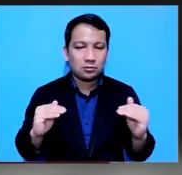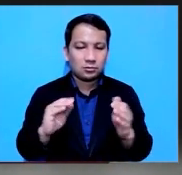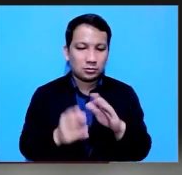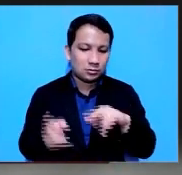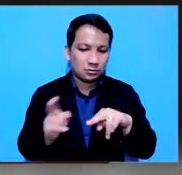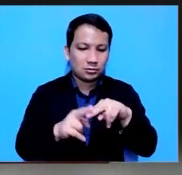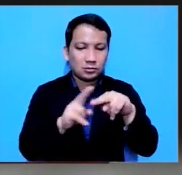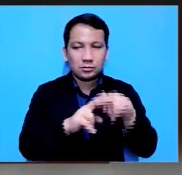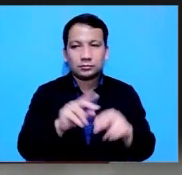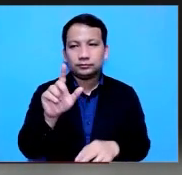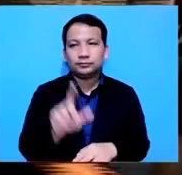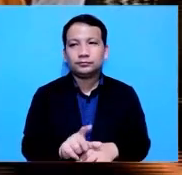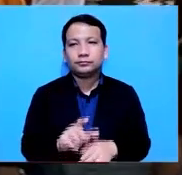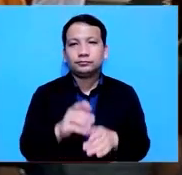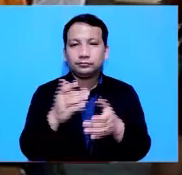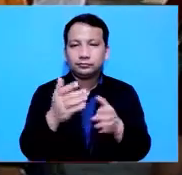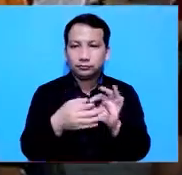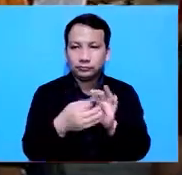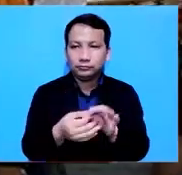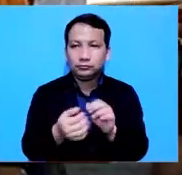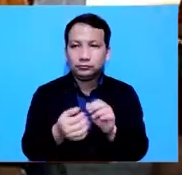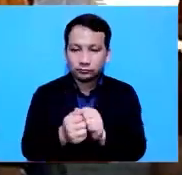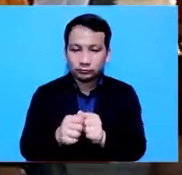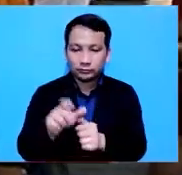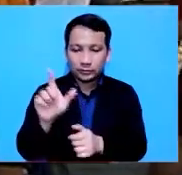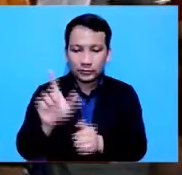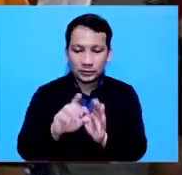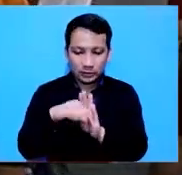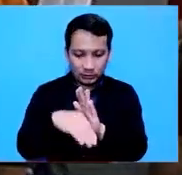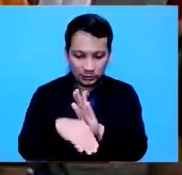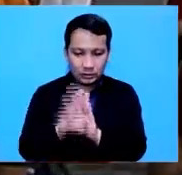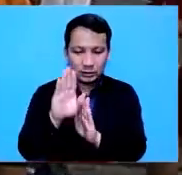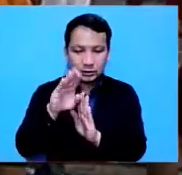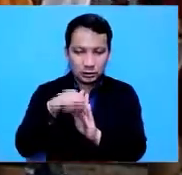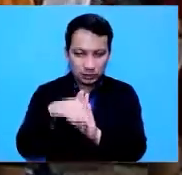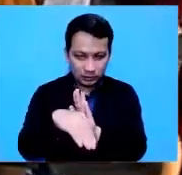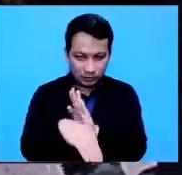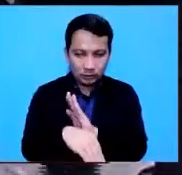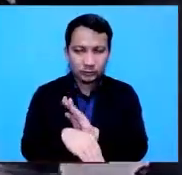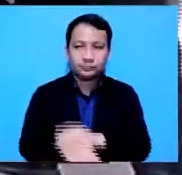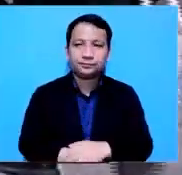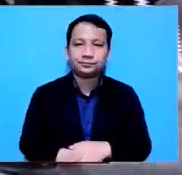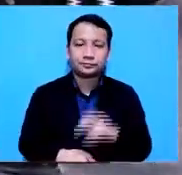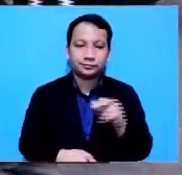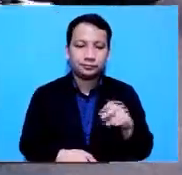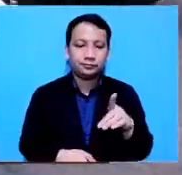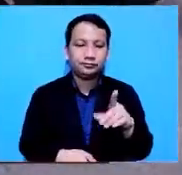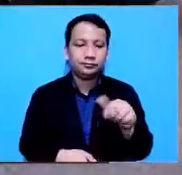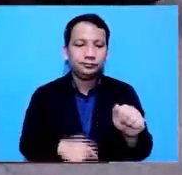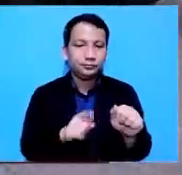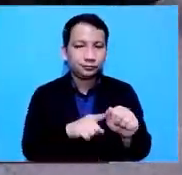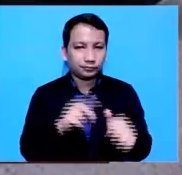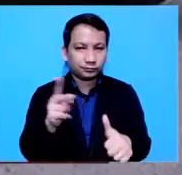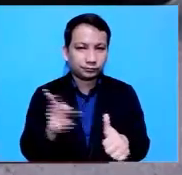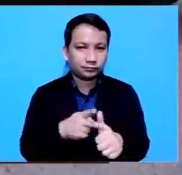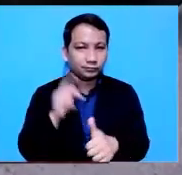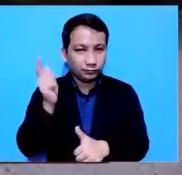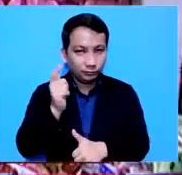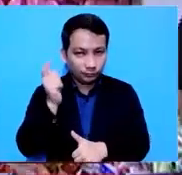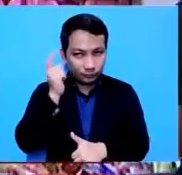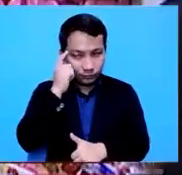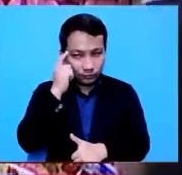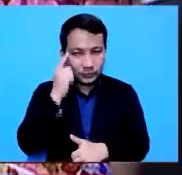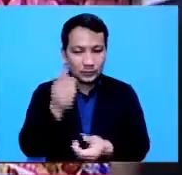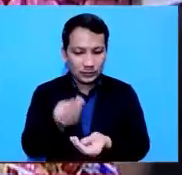na natin dahan-dahan yan. Ayon naman sa National Economic and Development Authority, prioridad ng gobyerno na iparamdam